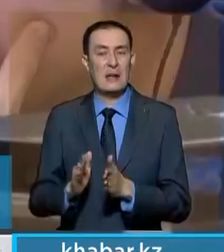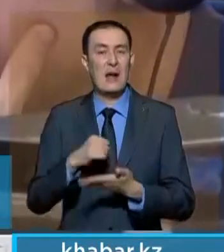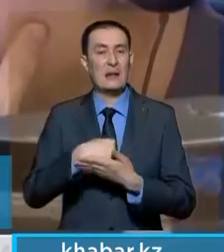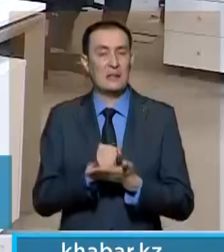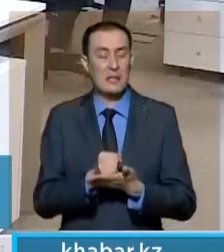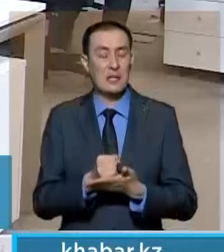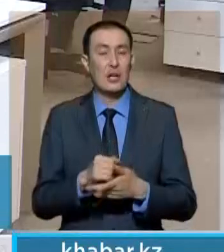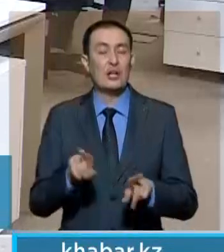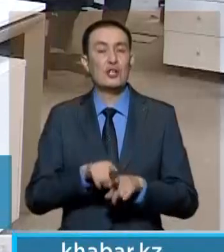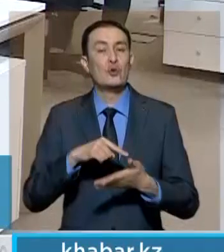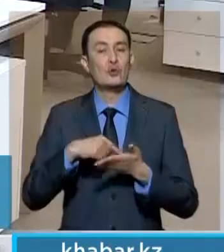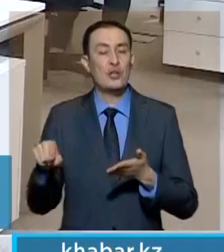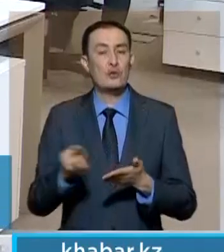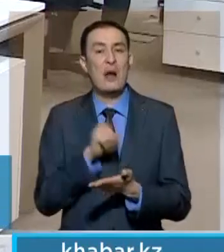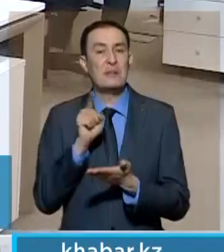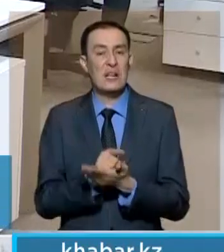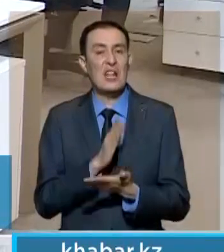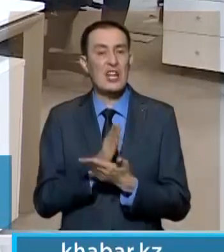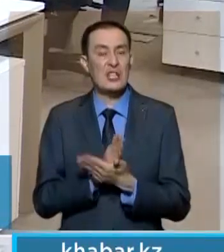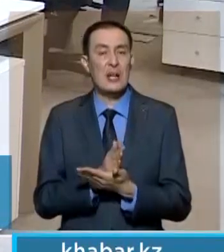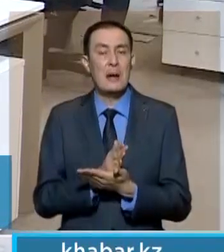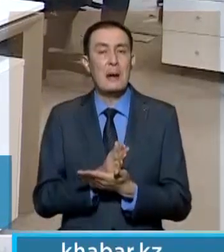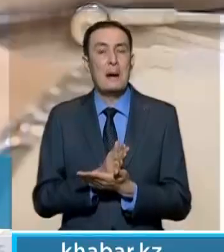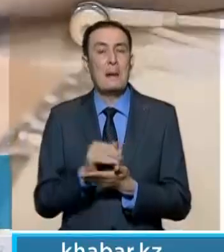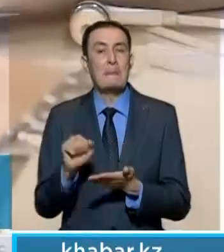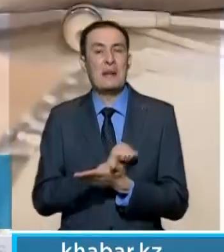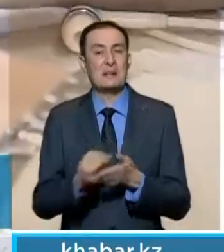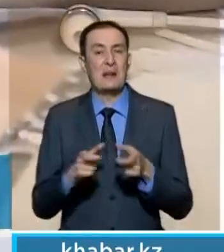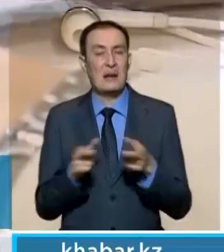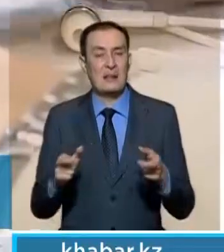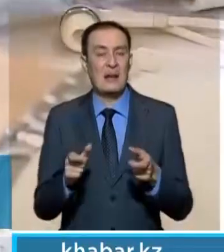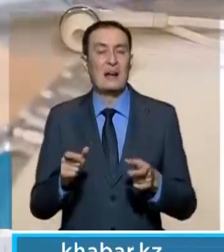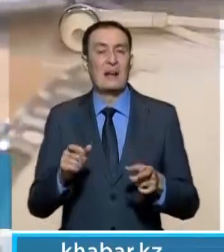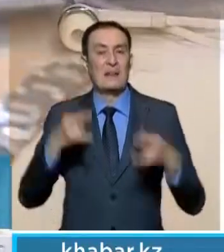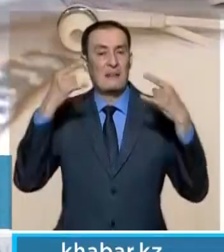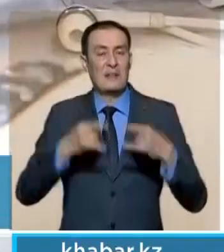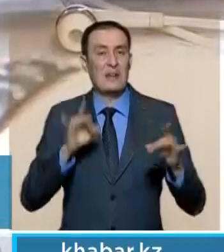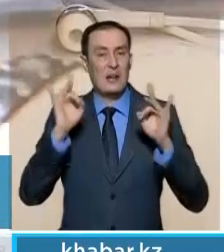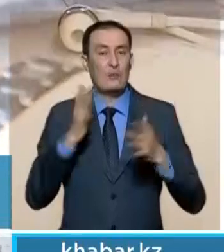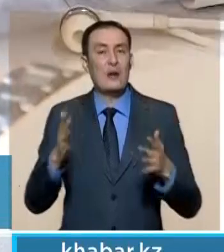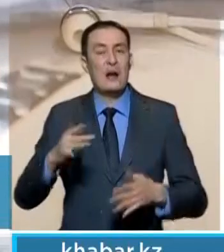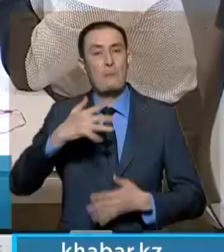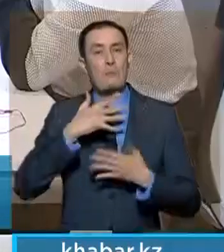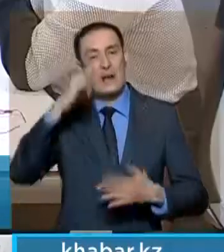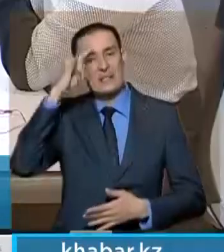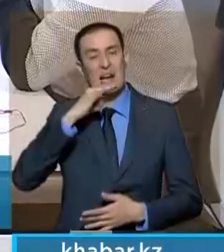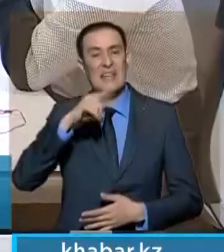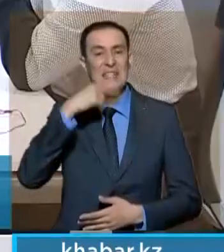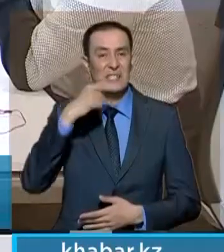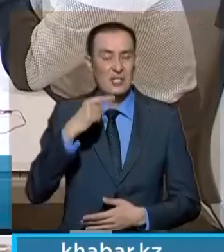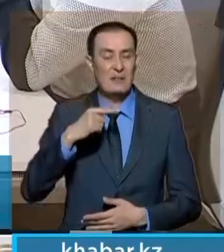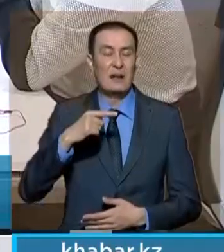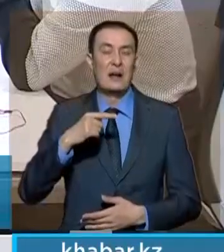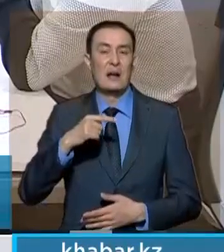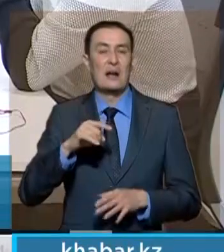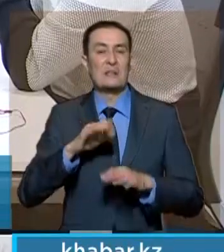тем исключается требование об обязательном наличии пресс-карт. На ТВ и радио станет больше казахоязычного и отечественного